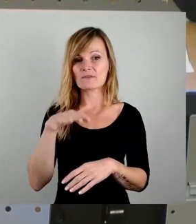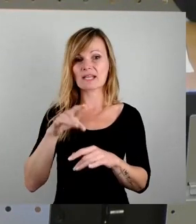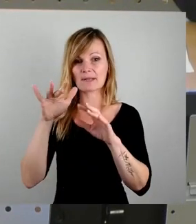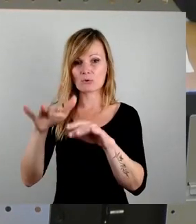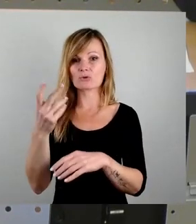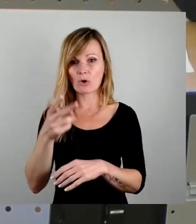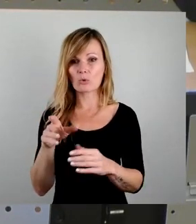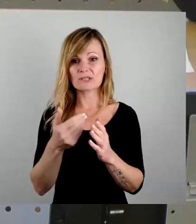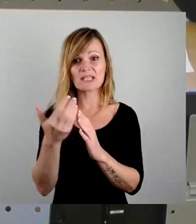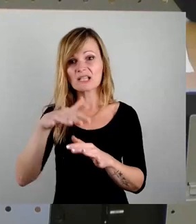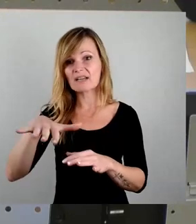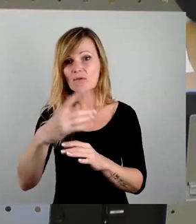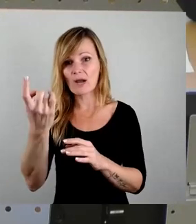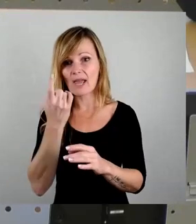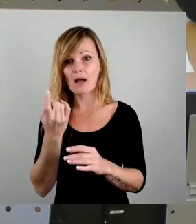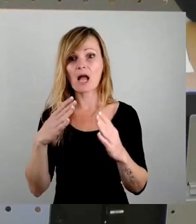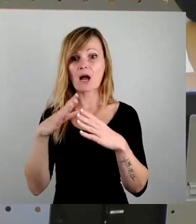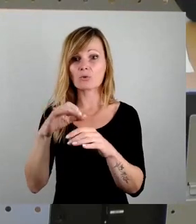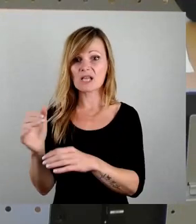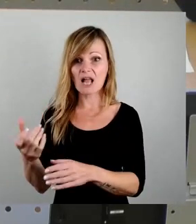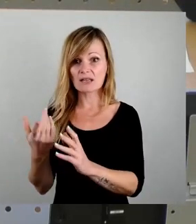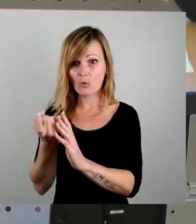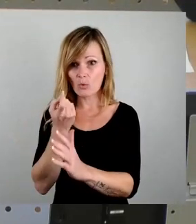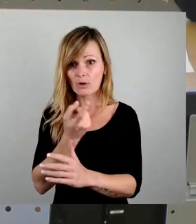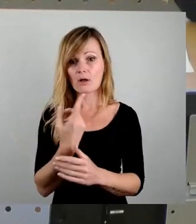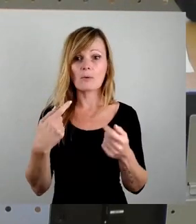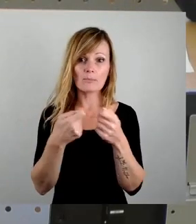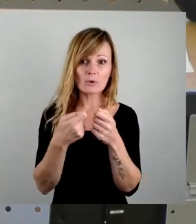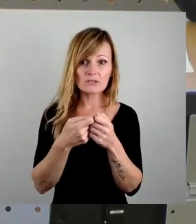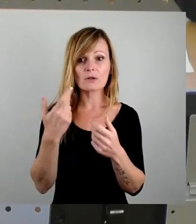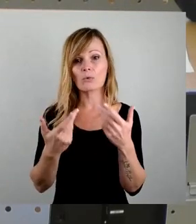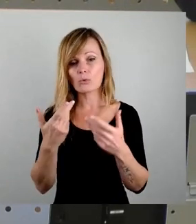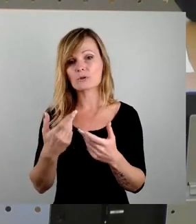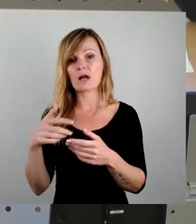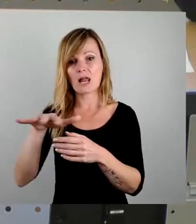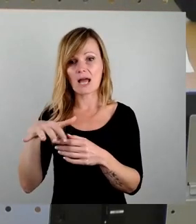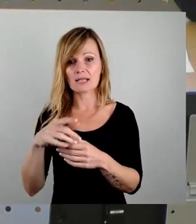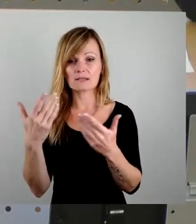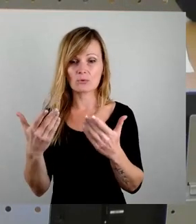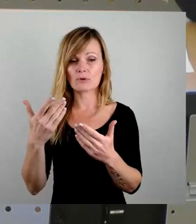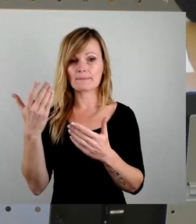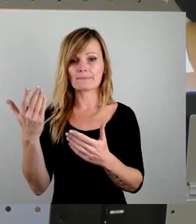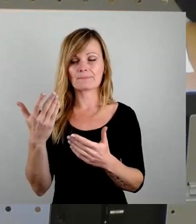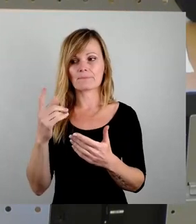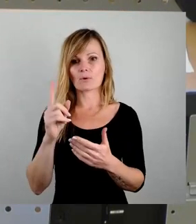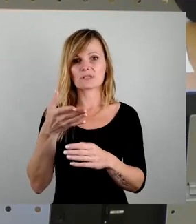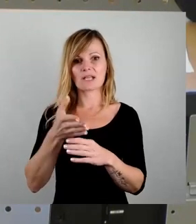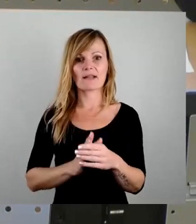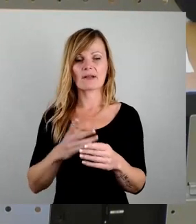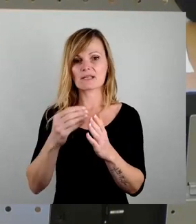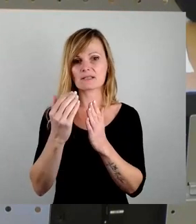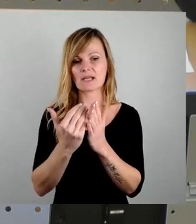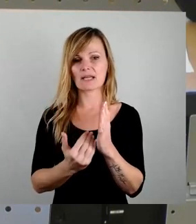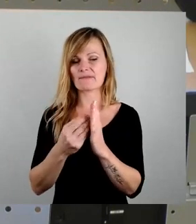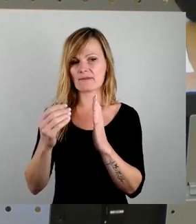irgendwo herkommen, entweder aus dem Haushalt, vom Bund oder vom Land oder zum Teil aus der Tariferhöhung.